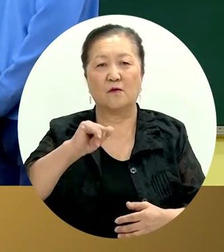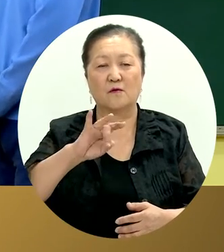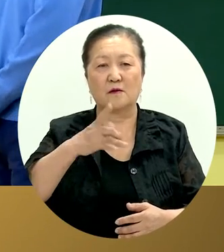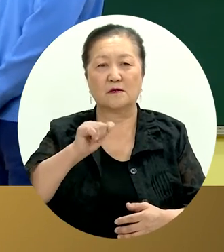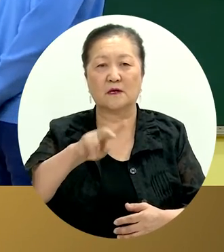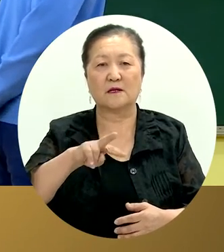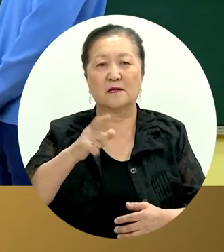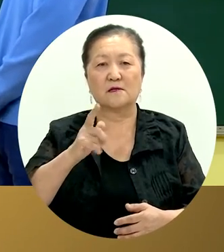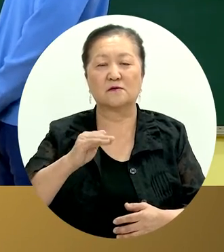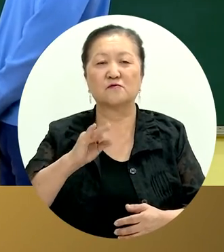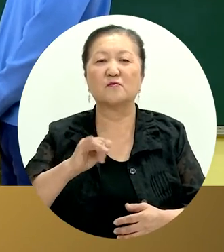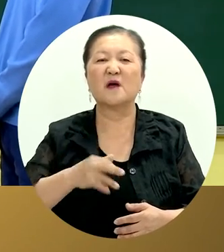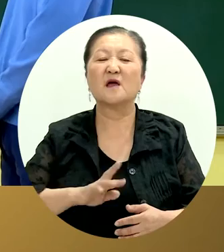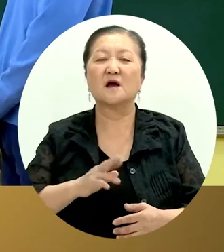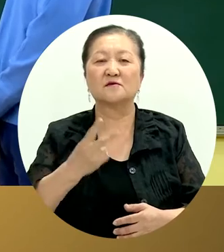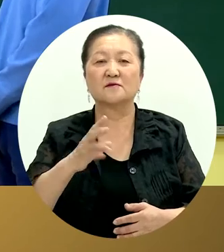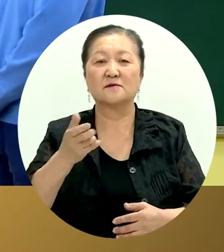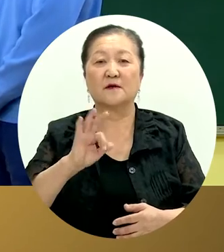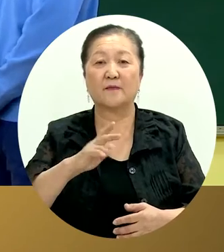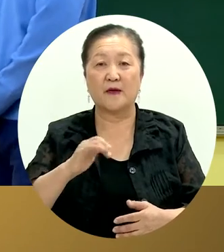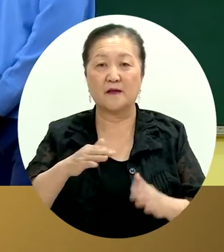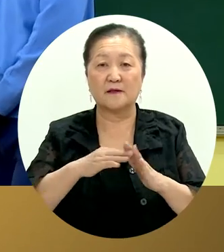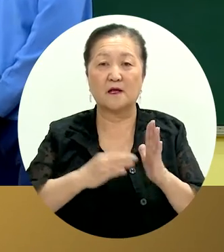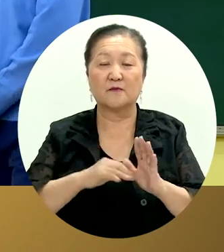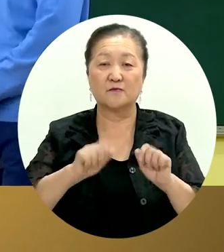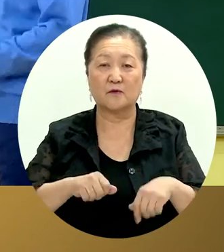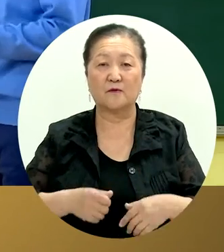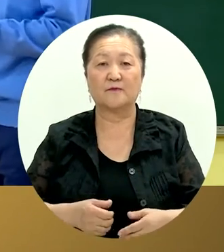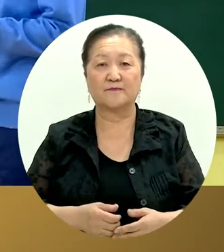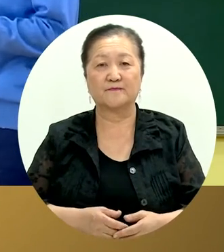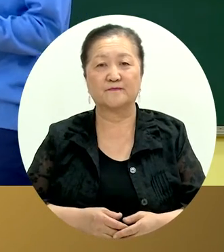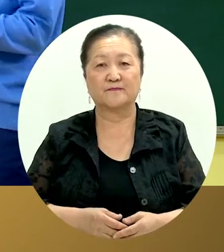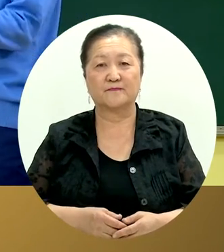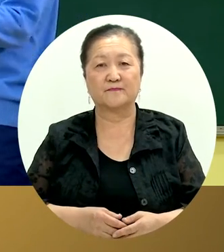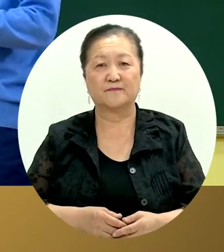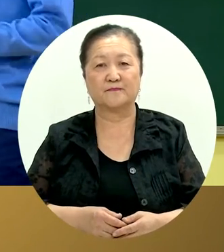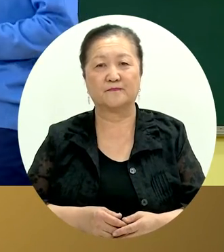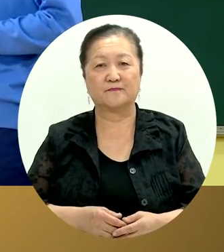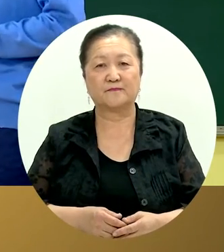гэдэг чинь яг өөрөө юу юм болоо? Яаж үүсдэг юм болоо? Тайлбарлаж өгч болох уу? Тэгэлгүй